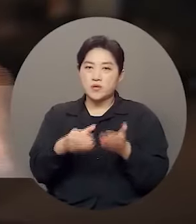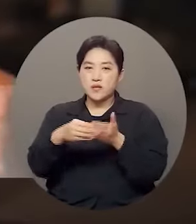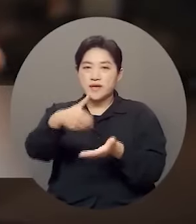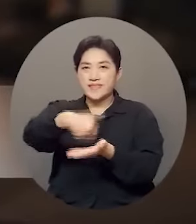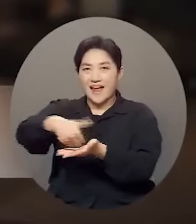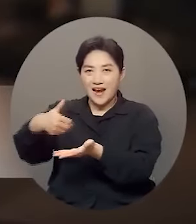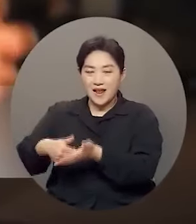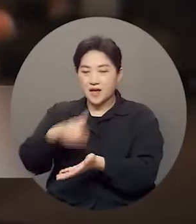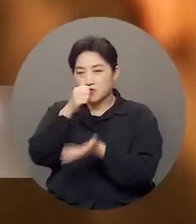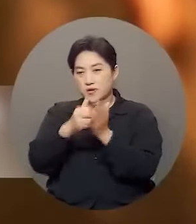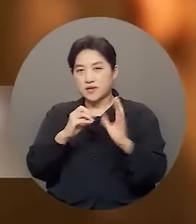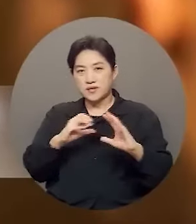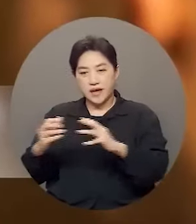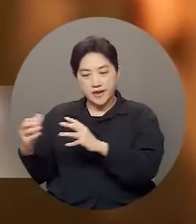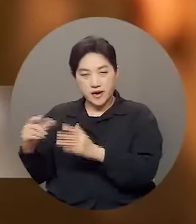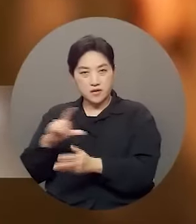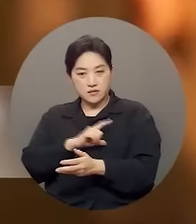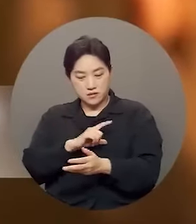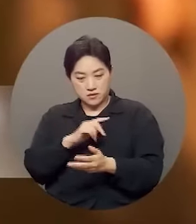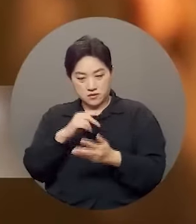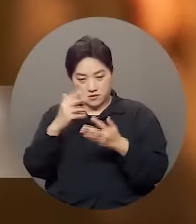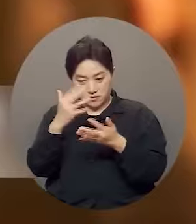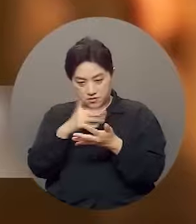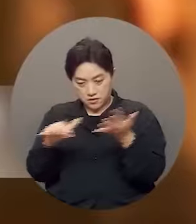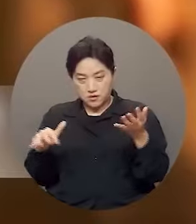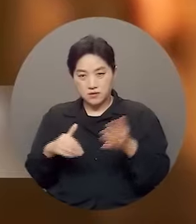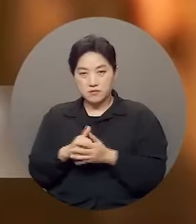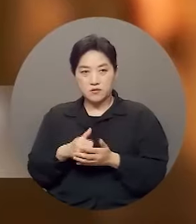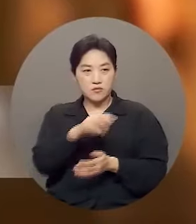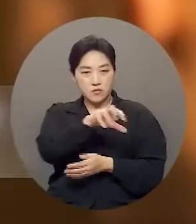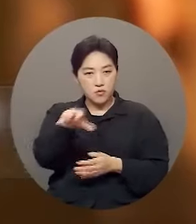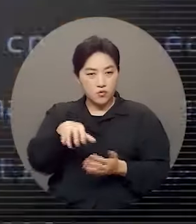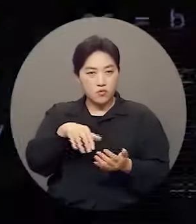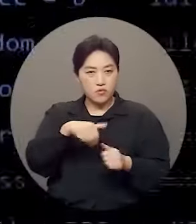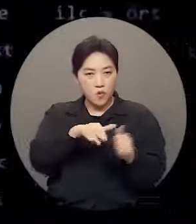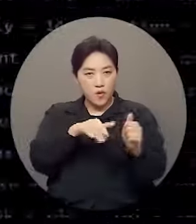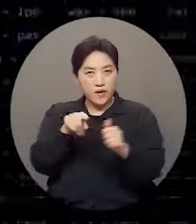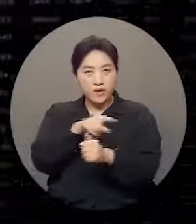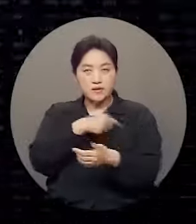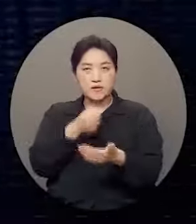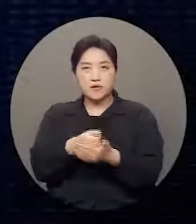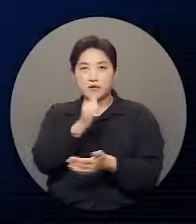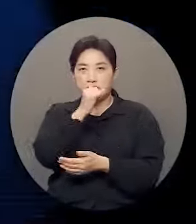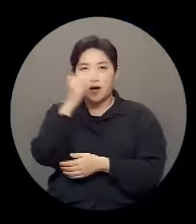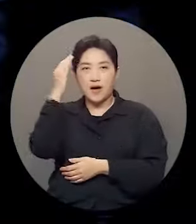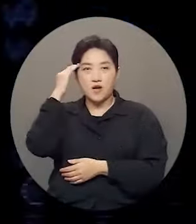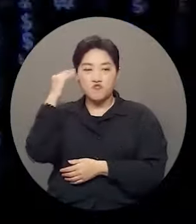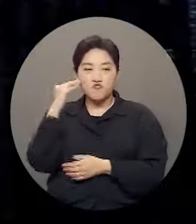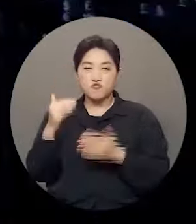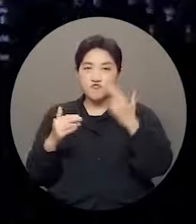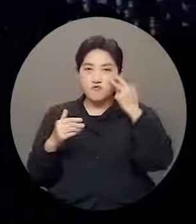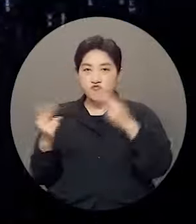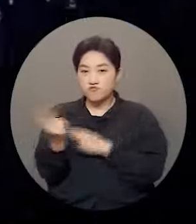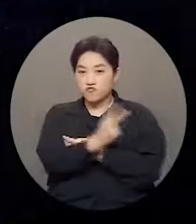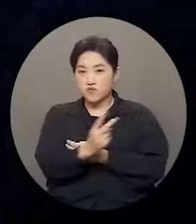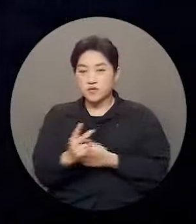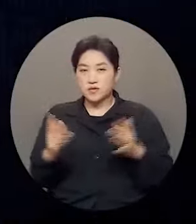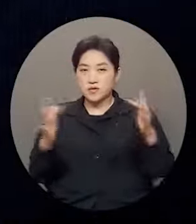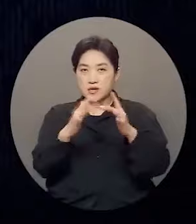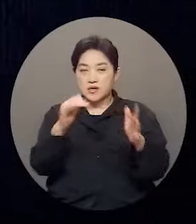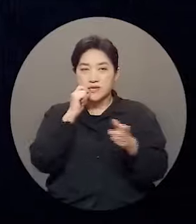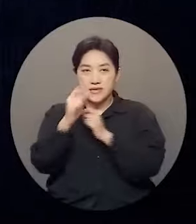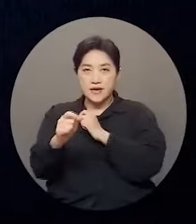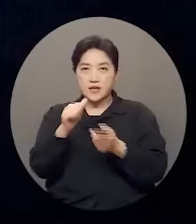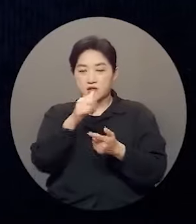범죄인의 국적 등을 고려해 인도 국가가 결정될 것으로 보입니다. 특히 한국과 미국 중 가상화폐 사기에